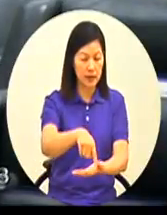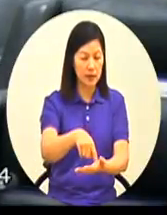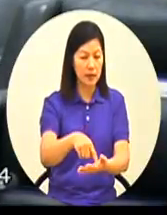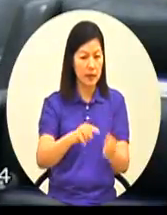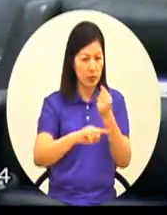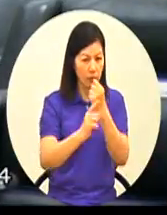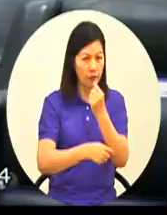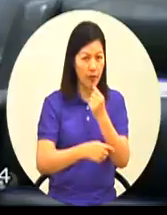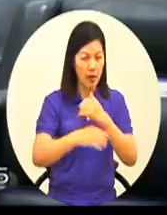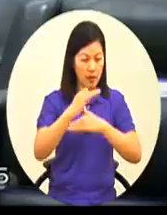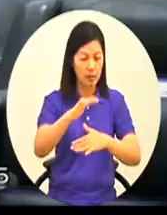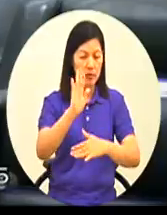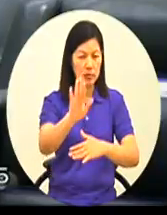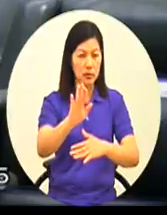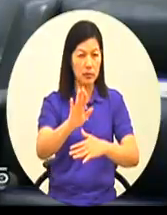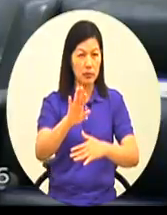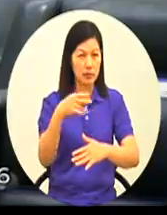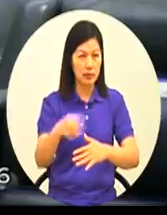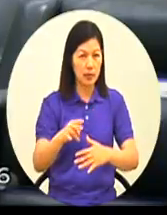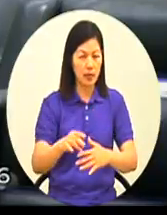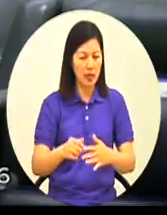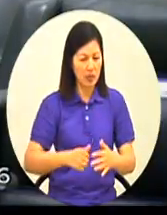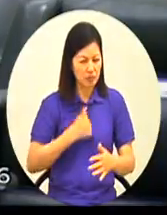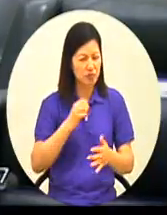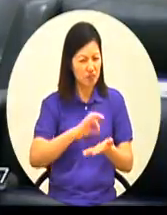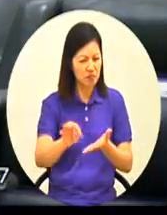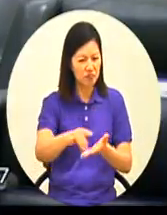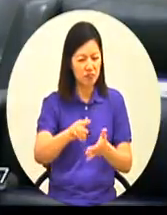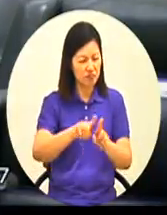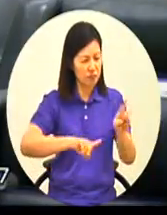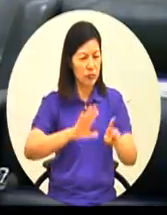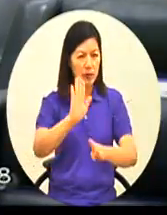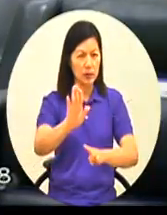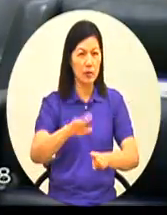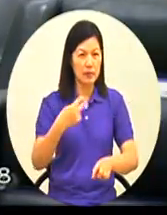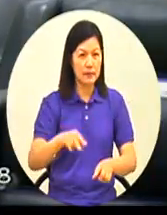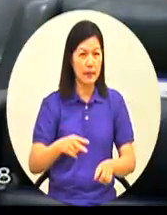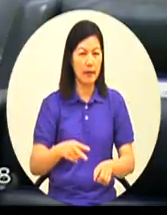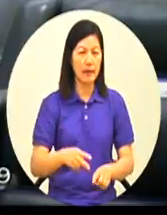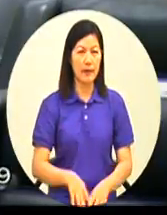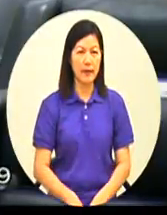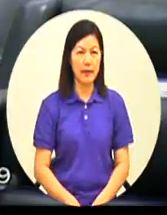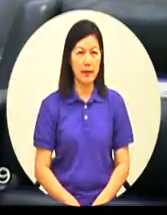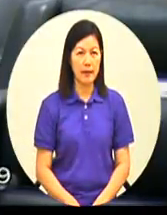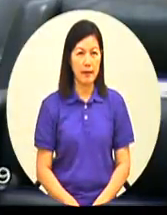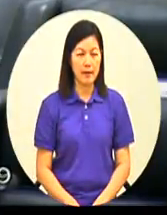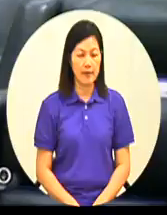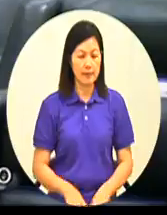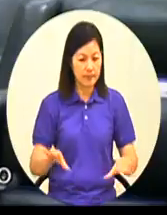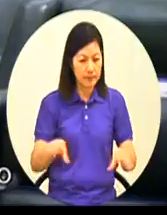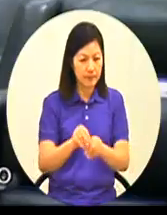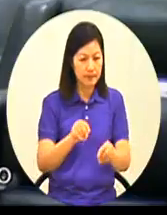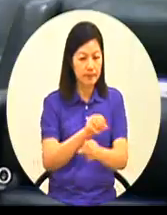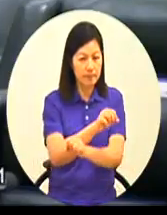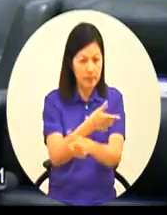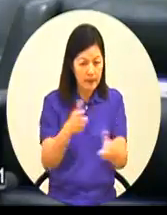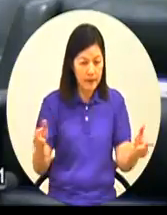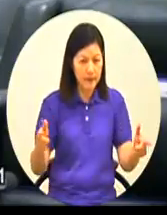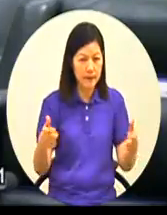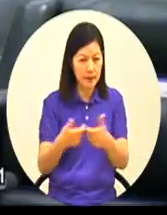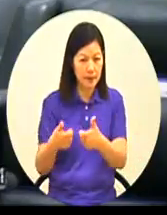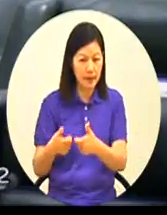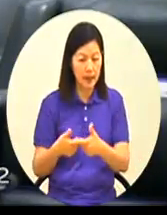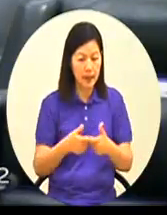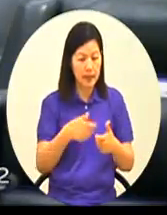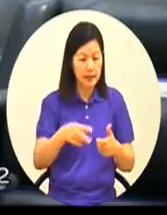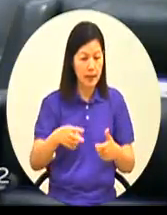限制、哦、可能有一些实用性的差异，那我觉得至少在一些比较结合多功能的部分，比如说我们可以